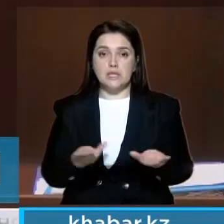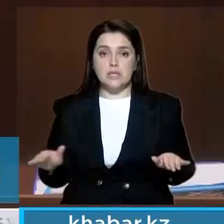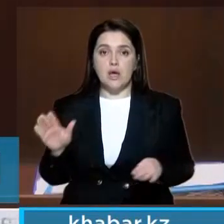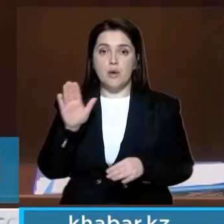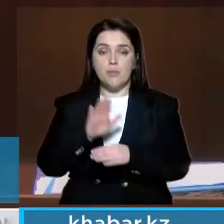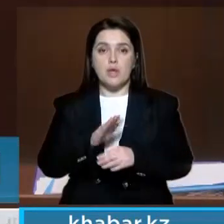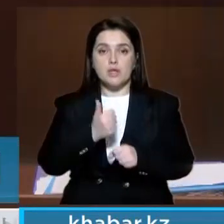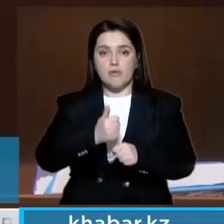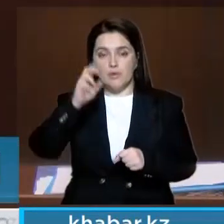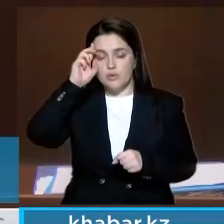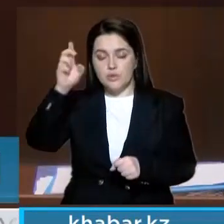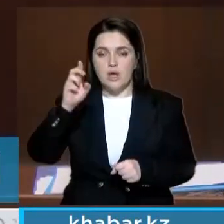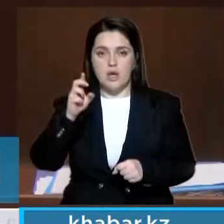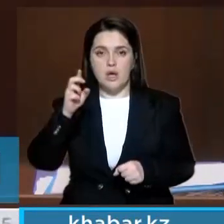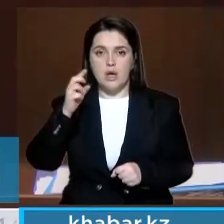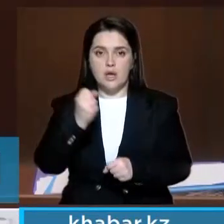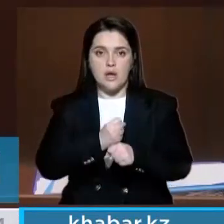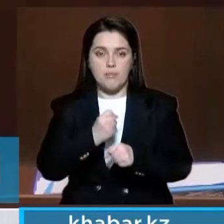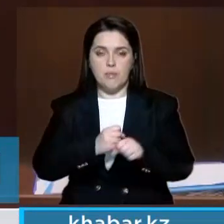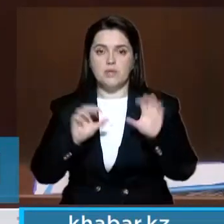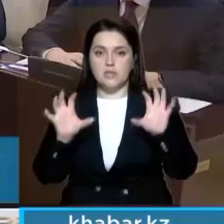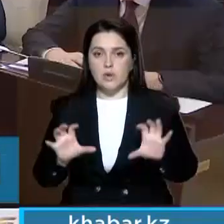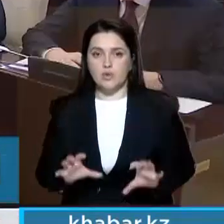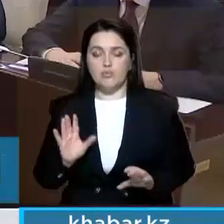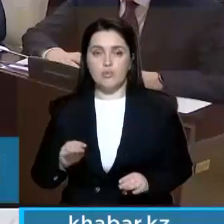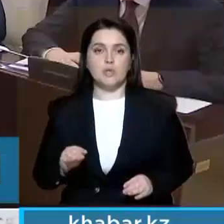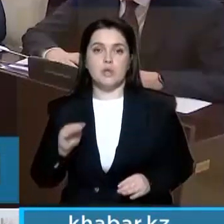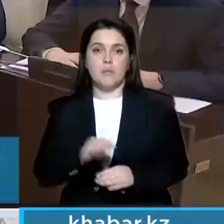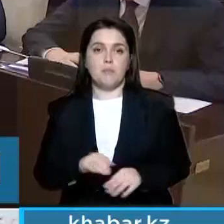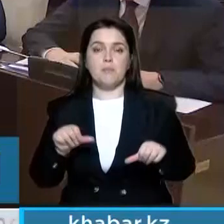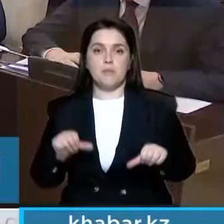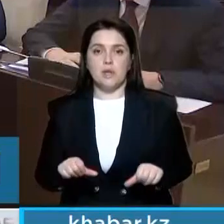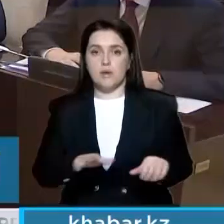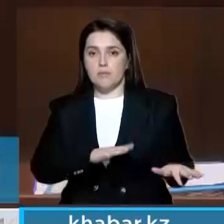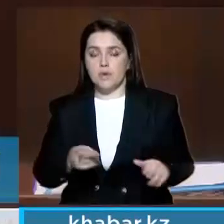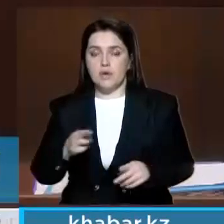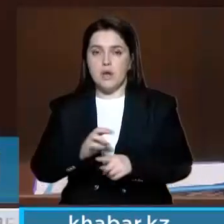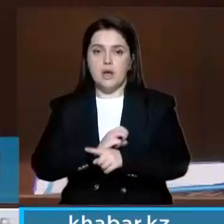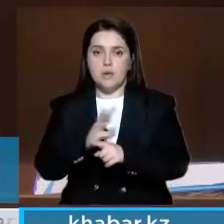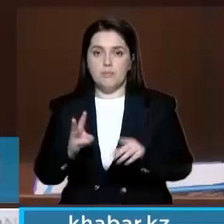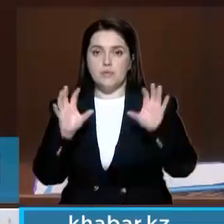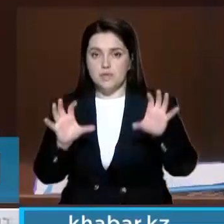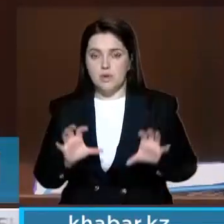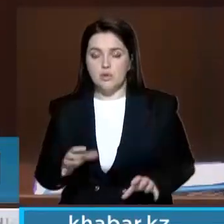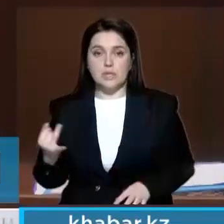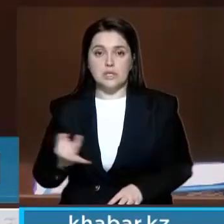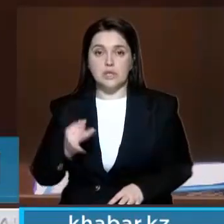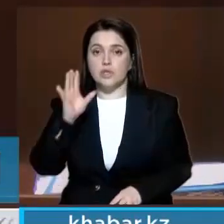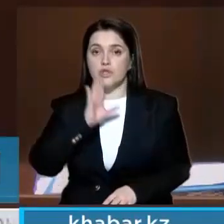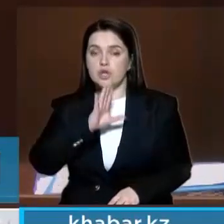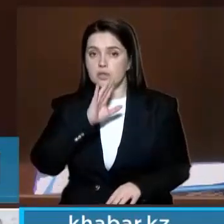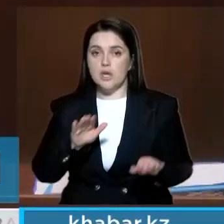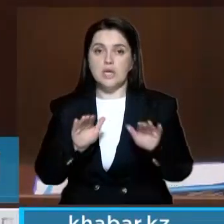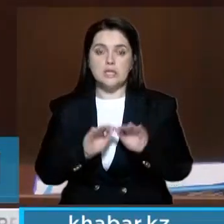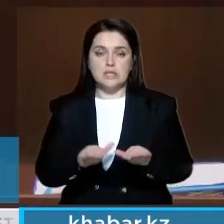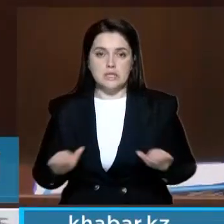государства были разработаны соответствующие законы в частности вводятся дополнительные правовые механизмы для обеспечения законных интересов женщин и детей и